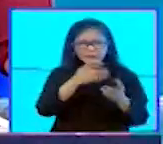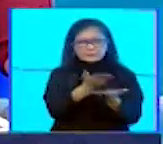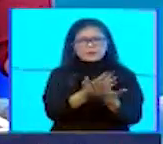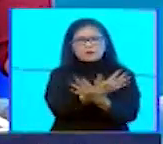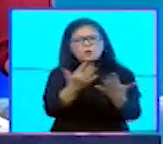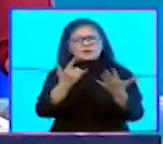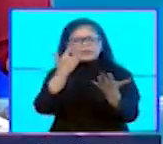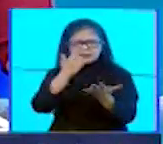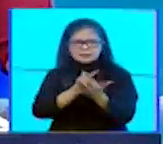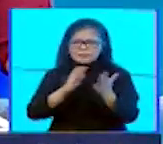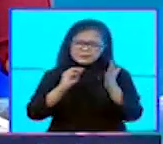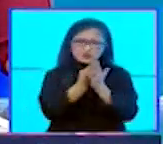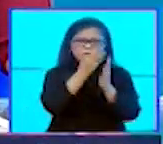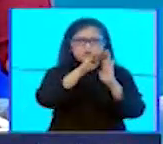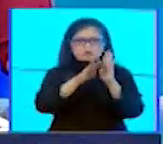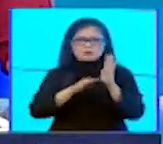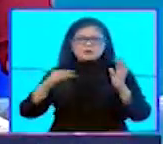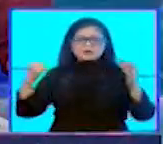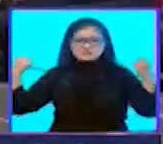penerapan protokol kesehatan.